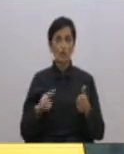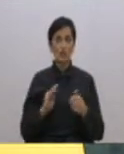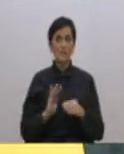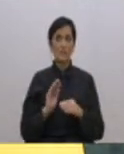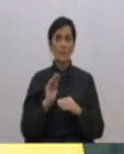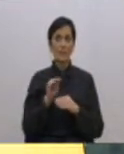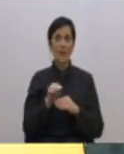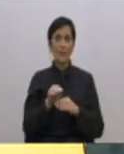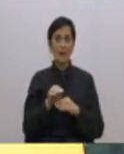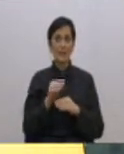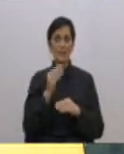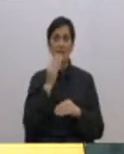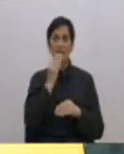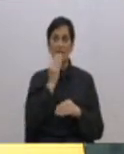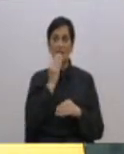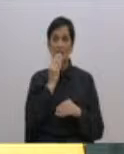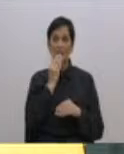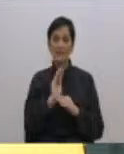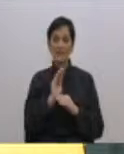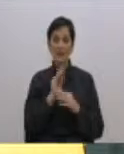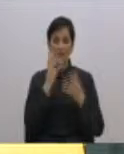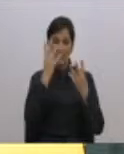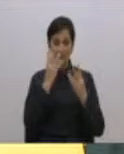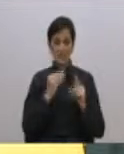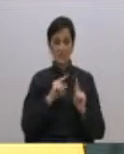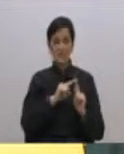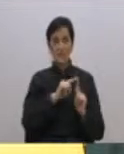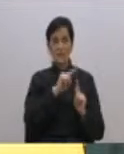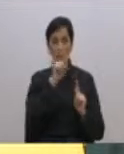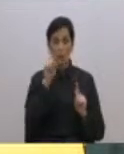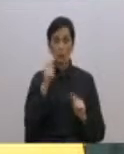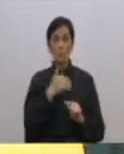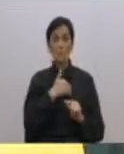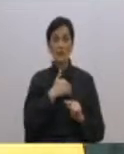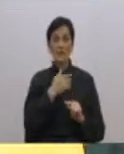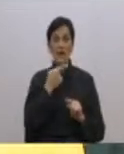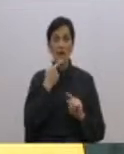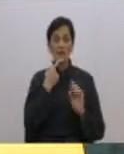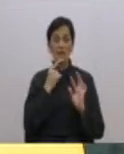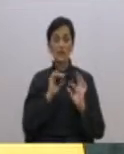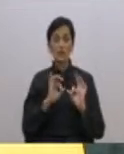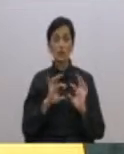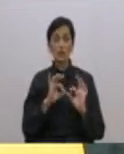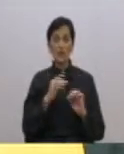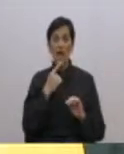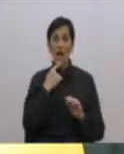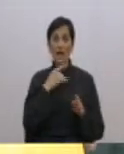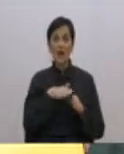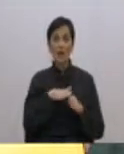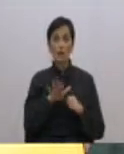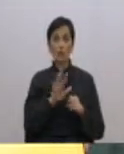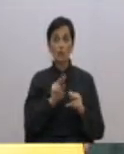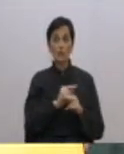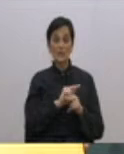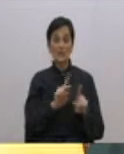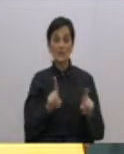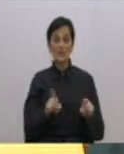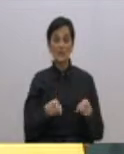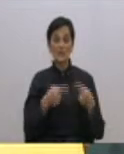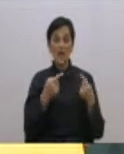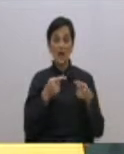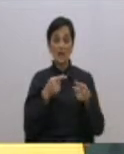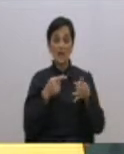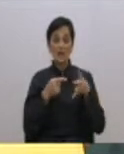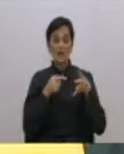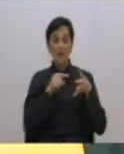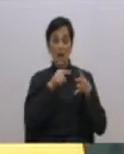დამატებითი ასე ვთქვათ კვების დამატება დღის მანძილზე. სხვათა შორის მინდა გითხრათ ის, რომ არასრულწლოვანთა სარეაბილიტაციო დაწესებულებაში